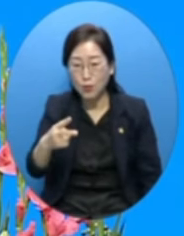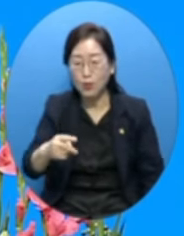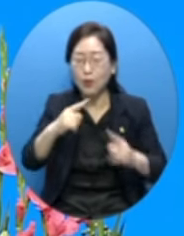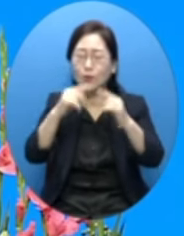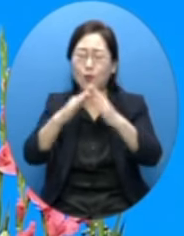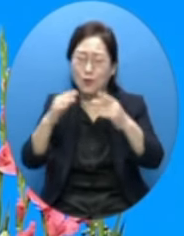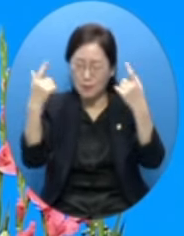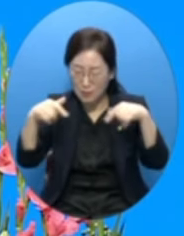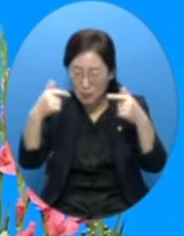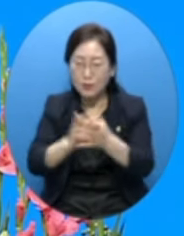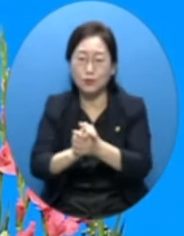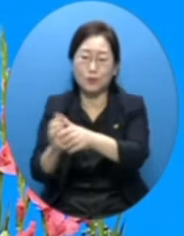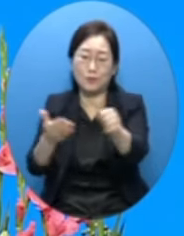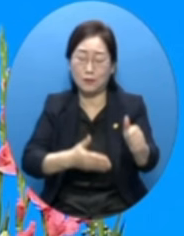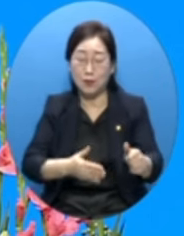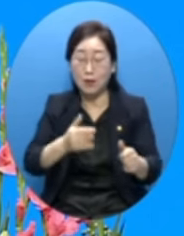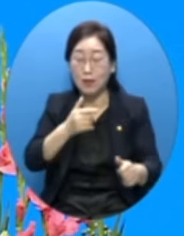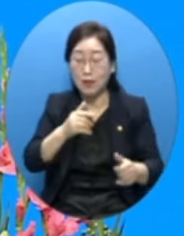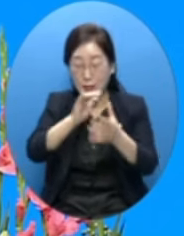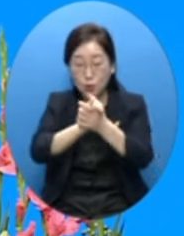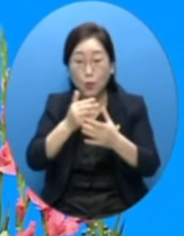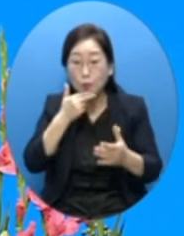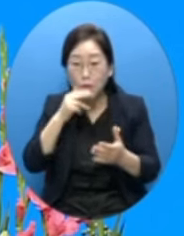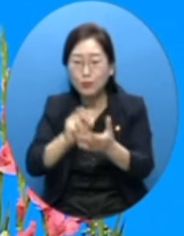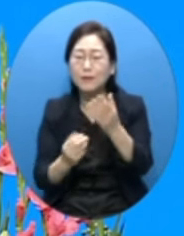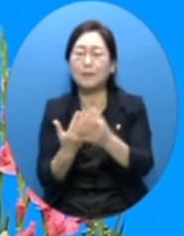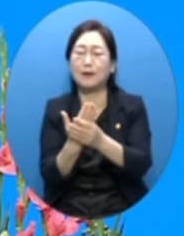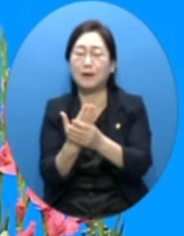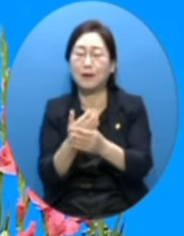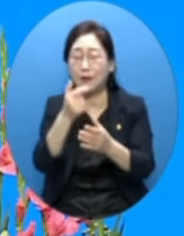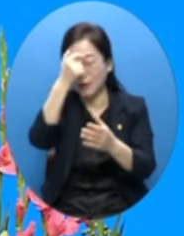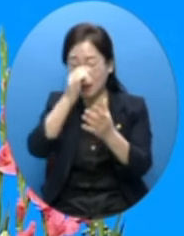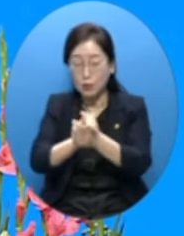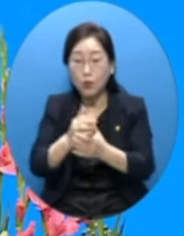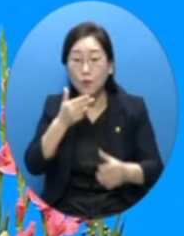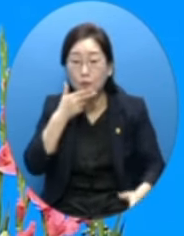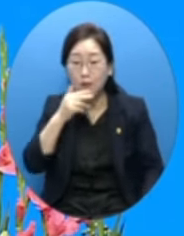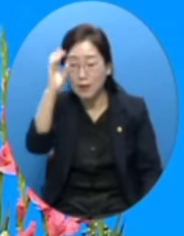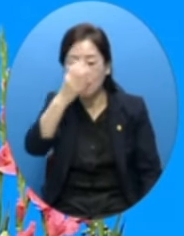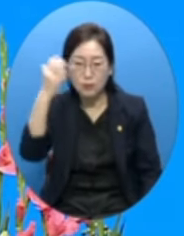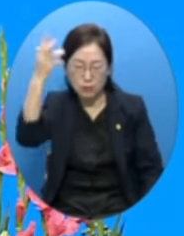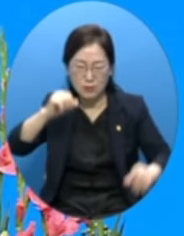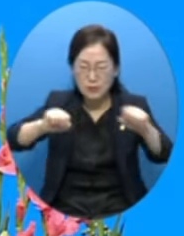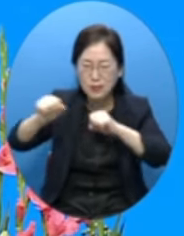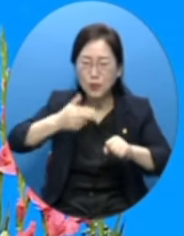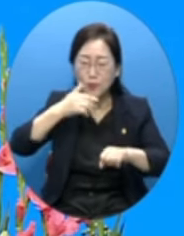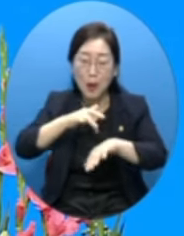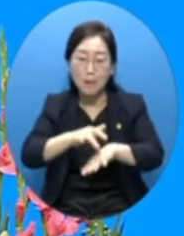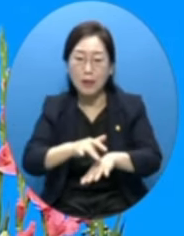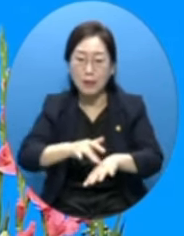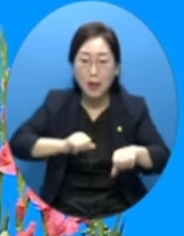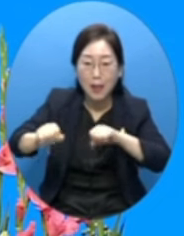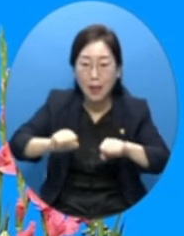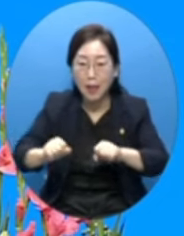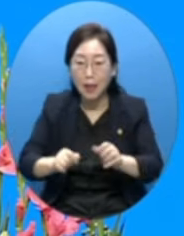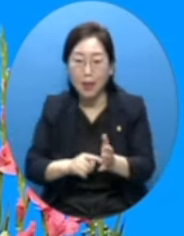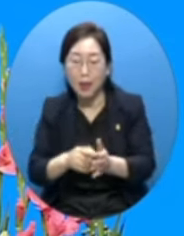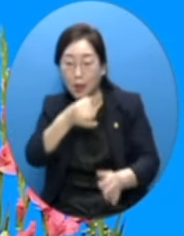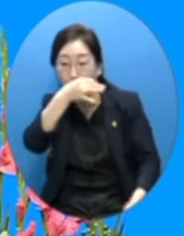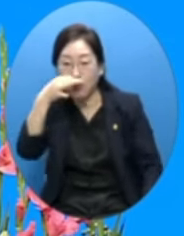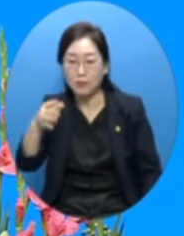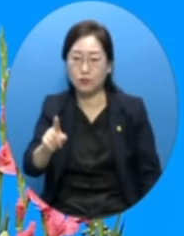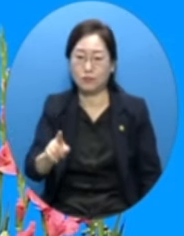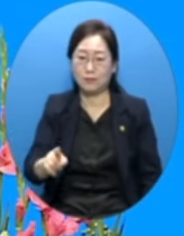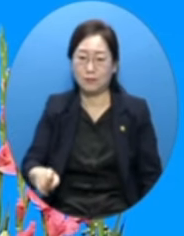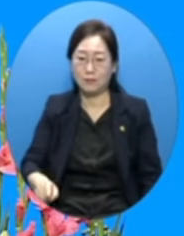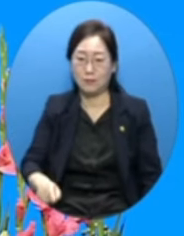기도해야 됩니다. 기도하지 않으면 문제가 생겨나는 것입니다. 기도하지 않으면 성령이 역사하지 않고 마귀가 역사하는 것입니다. 교회에